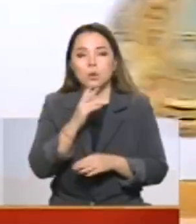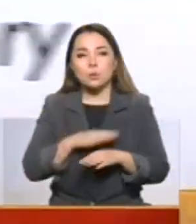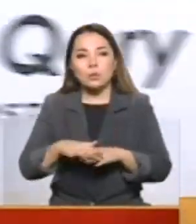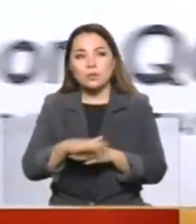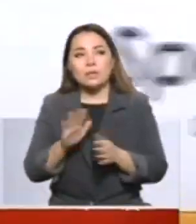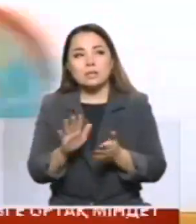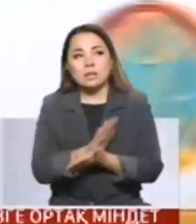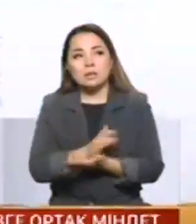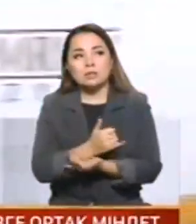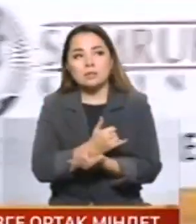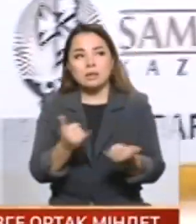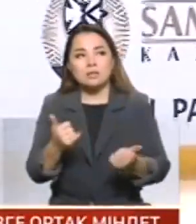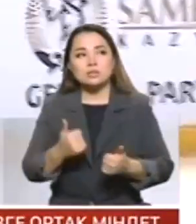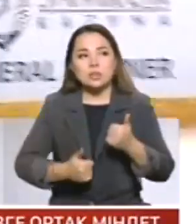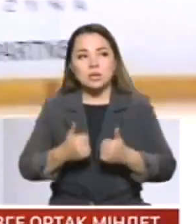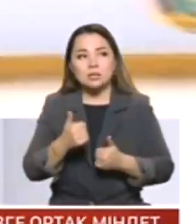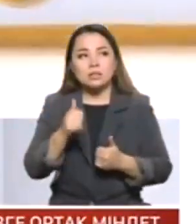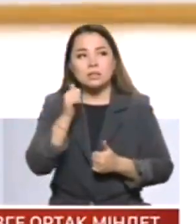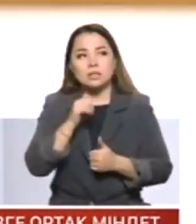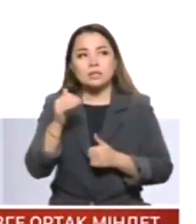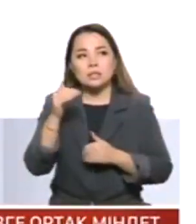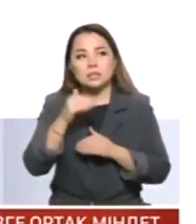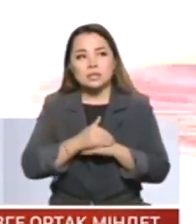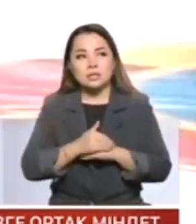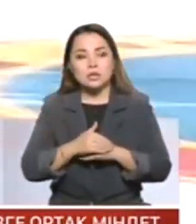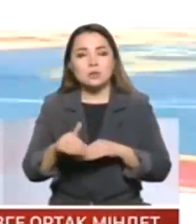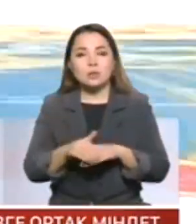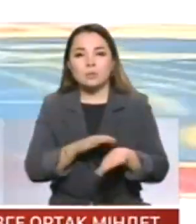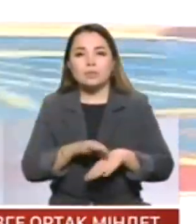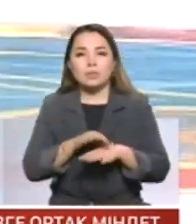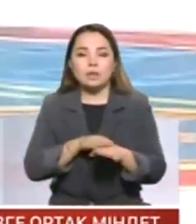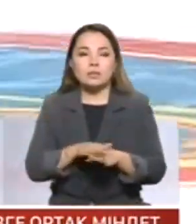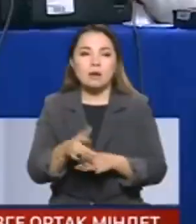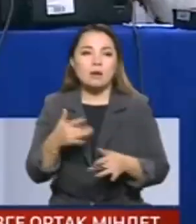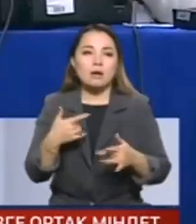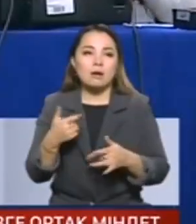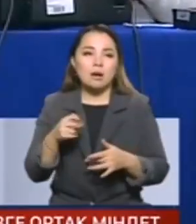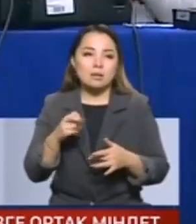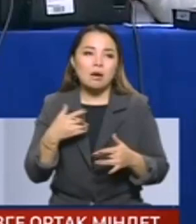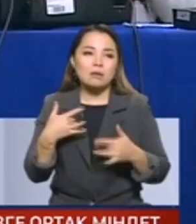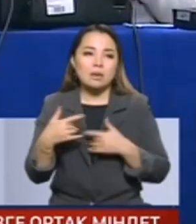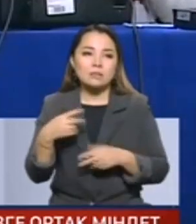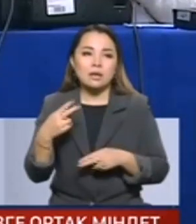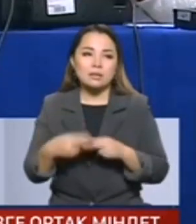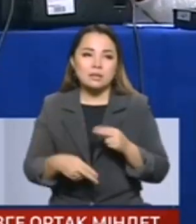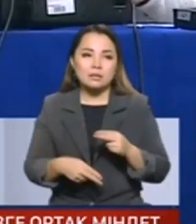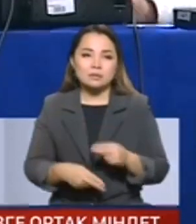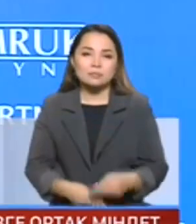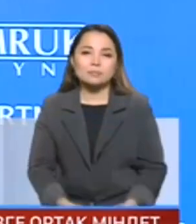тегін тамашалауға болатын жарыс ертең кешке қайырымдылық гала концертпен аяқталады.